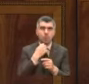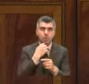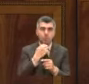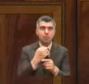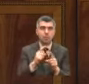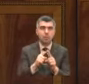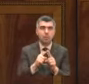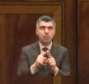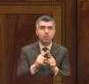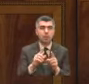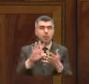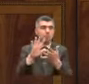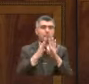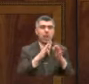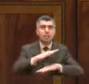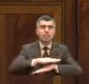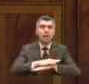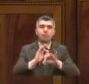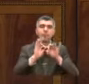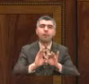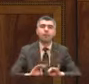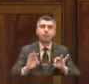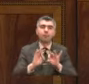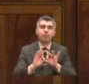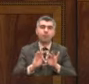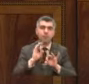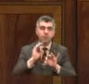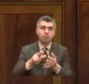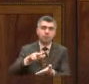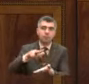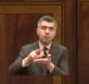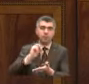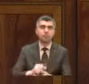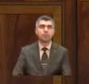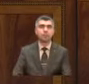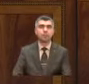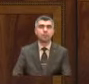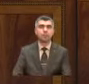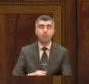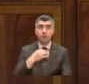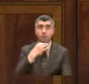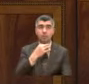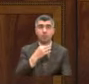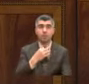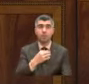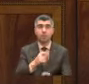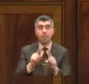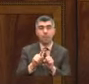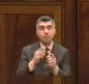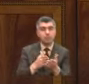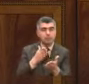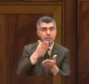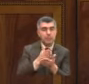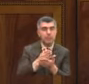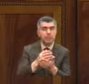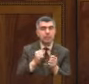فرص الشغل رفضت بسبب رفضها من خلال عدم المصادقه على التقييم البيئي. باش نقول لكم بانه ماشيين في التنميه، ولكن